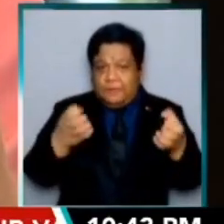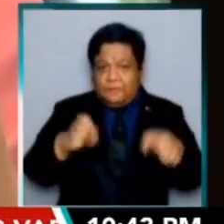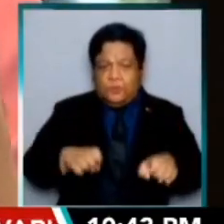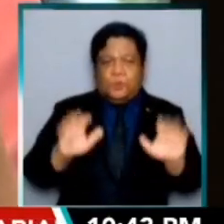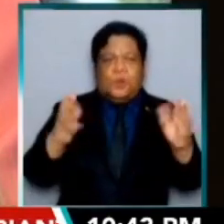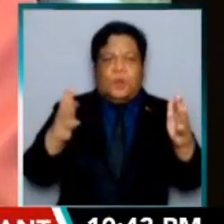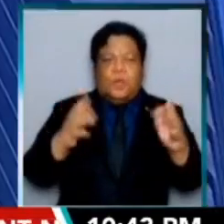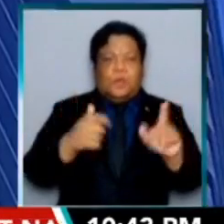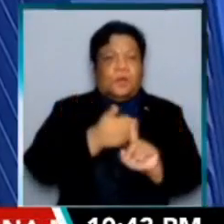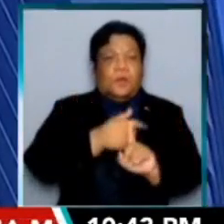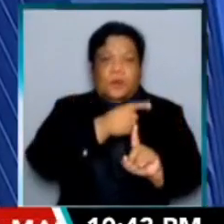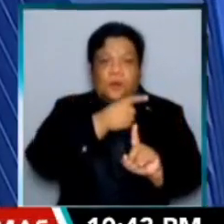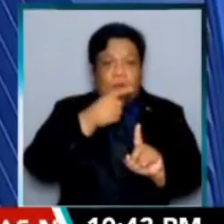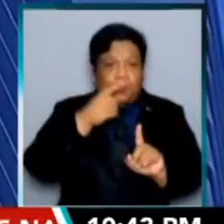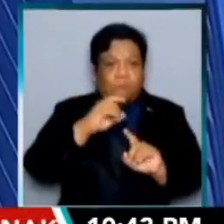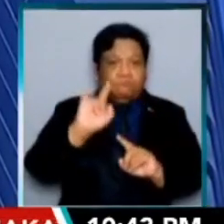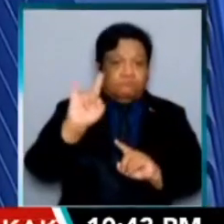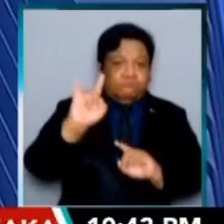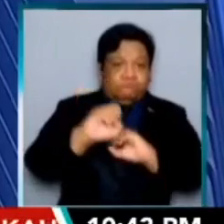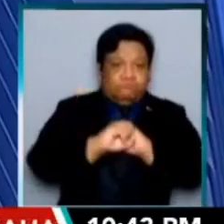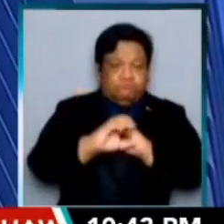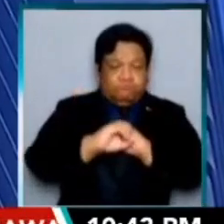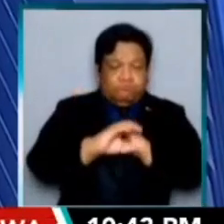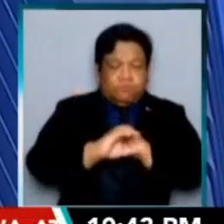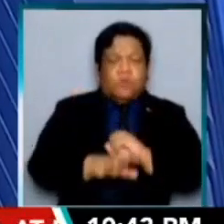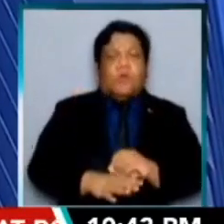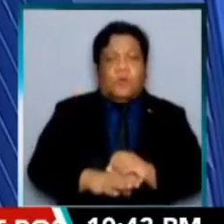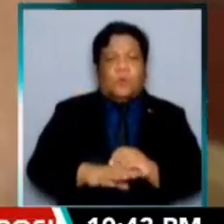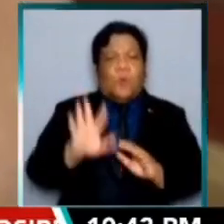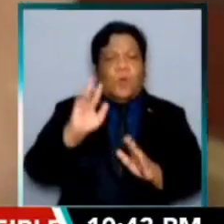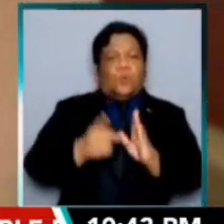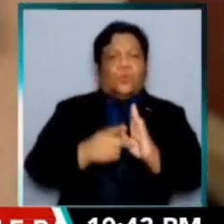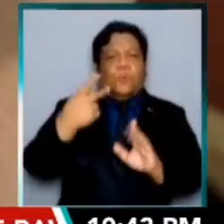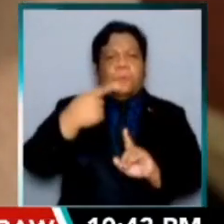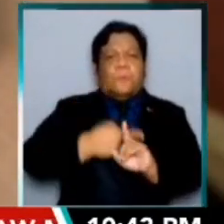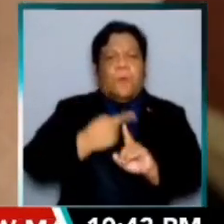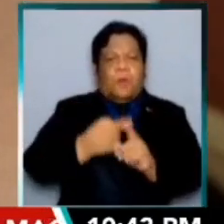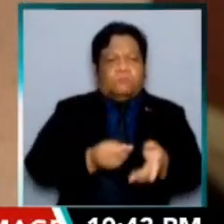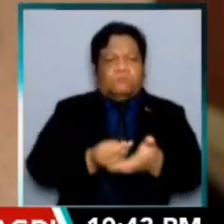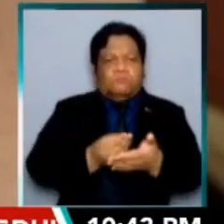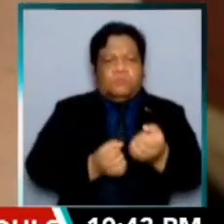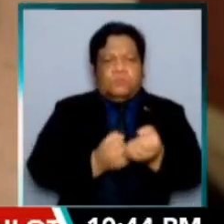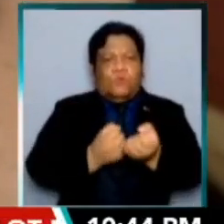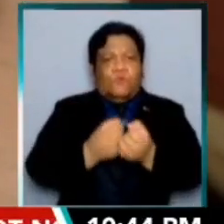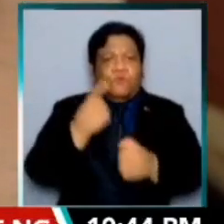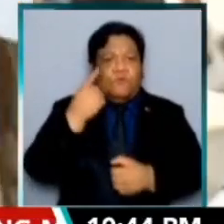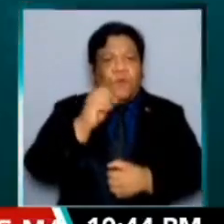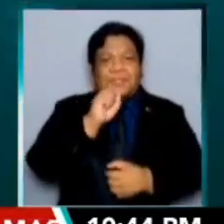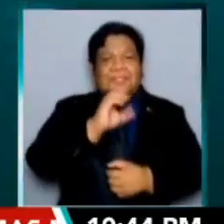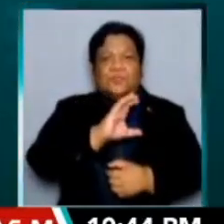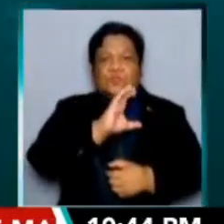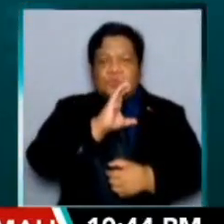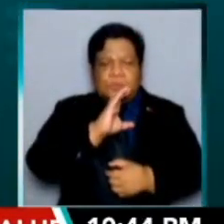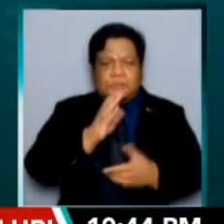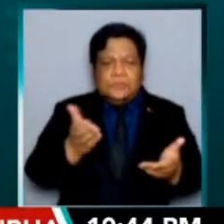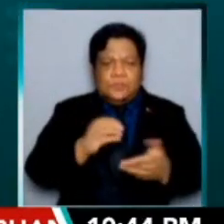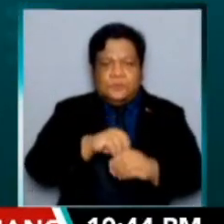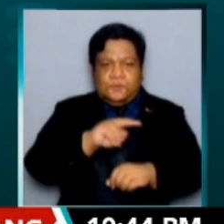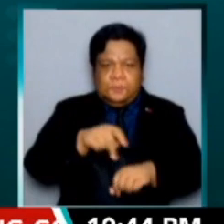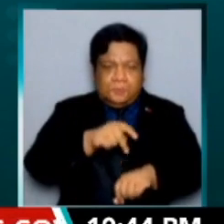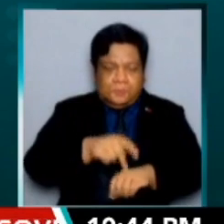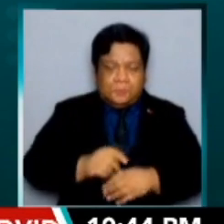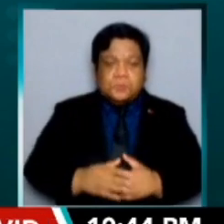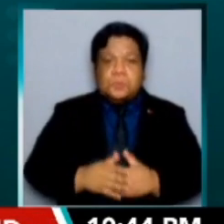na dodoblihin niya ang buwan ng ayuda sa mga mahihirap na senior citizens sa bansa. Plano raw niya itong gawin nang